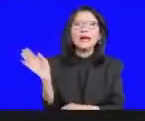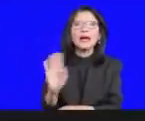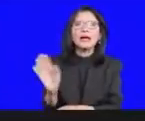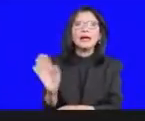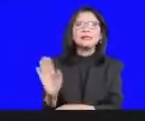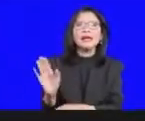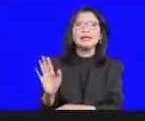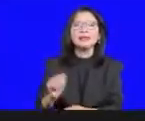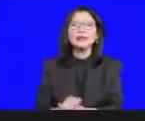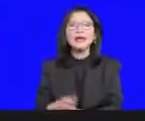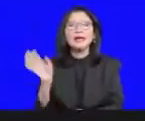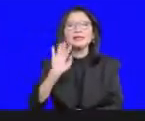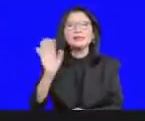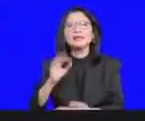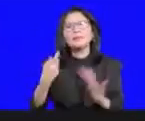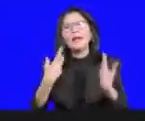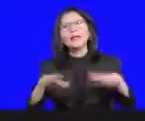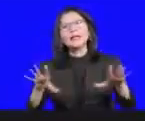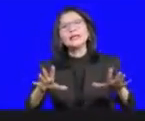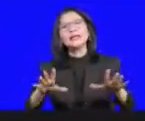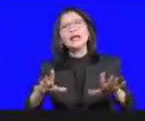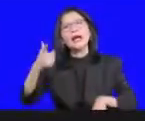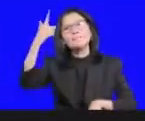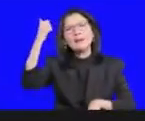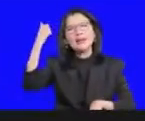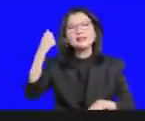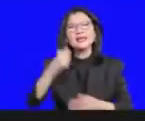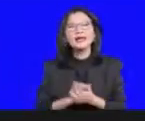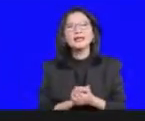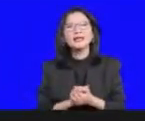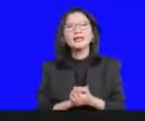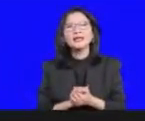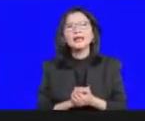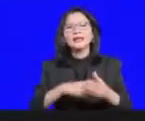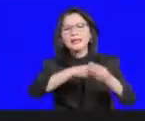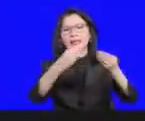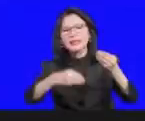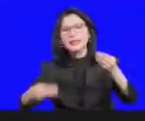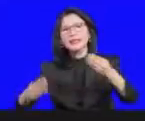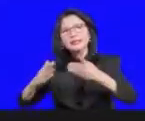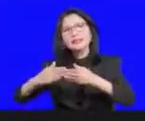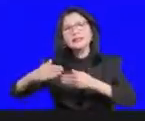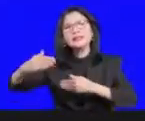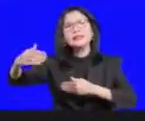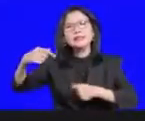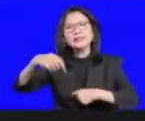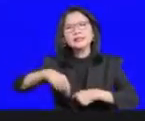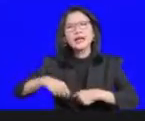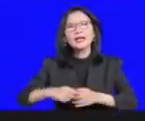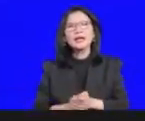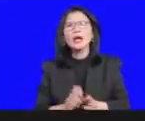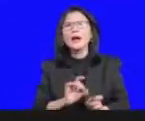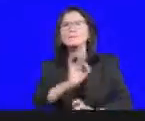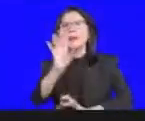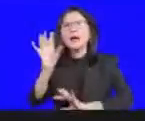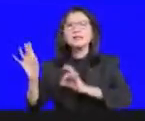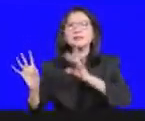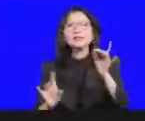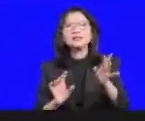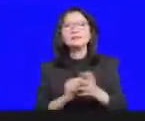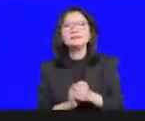jangan sampai kita ada kehilangan pembelajaran ya di generasi yang sekarang ini menghadapi